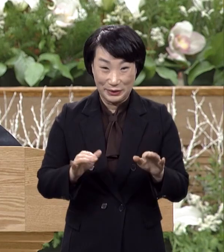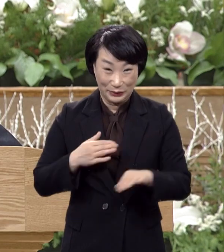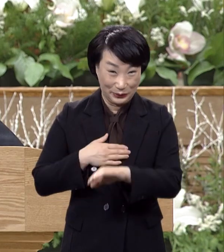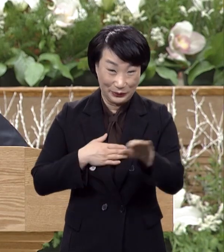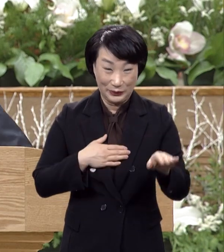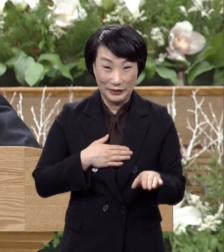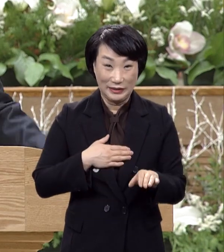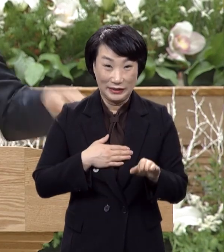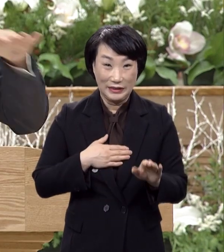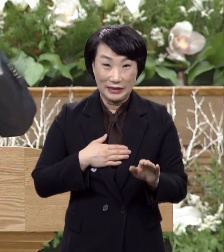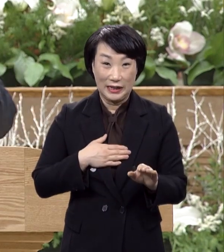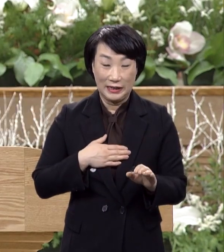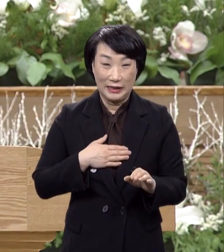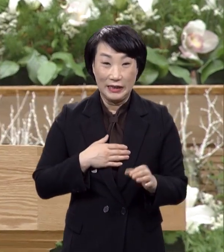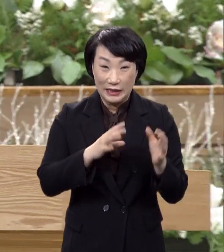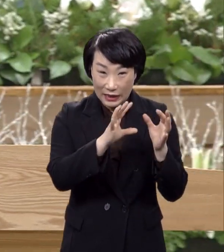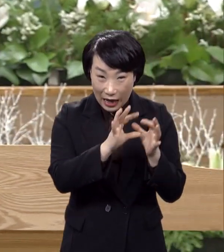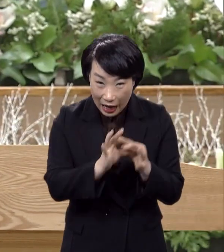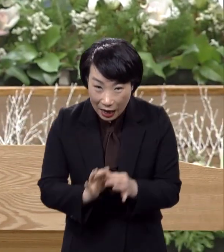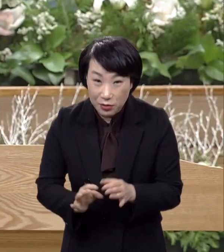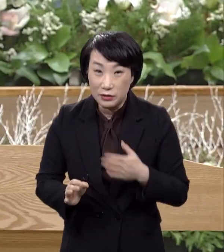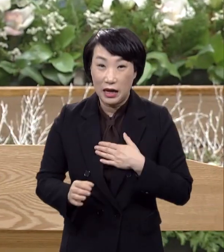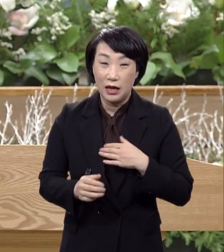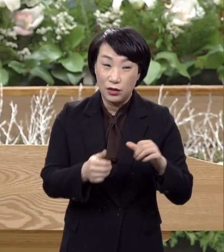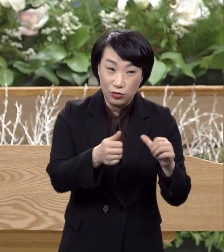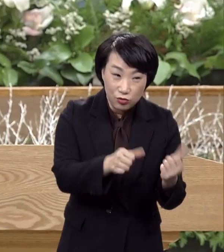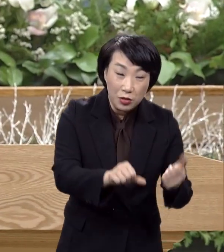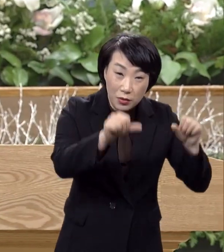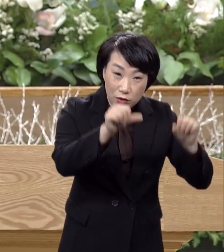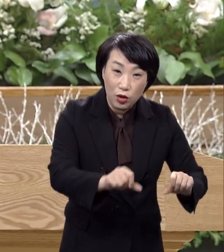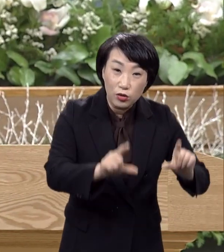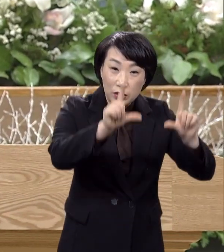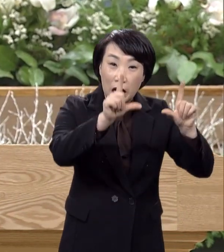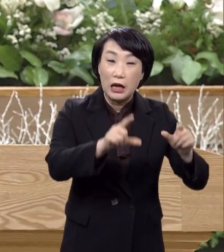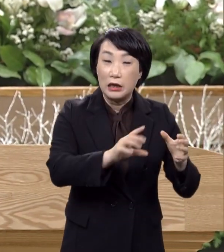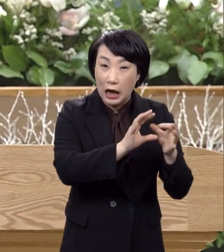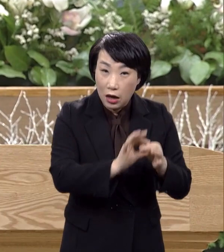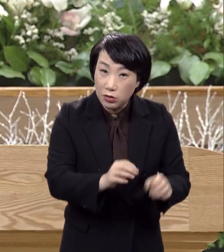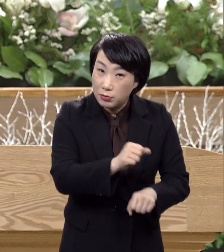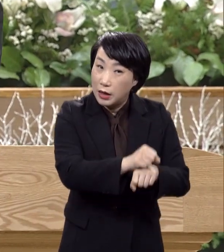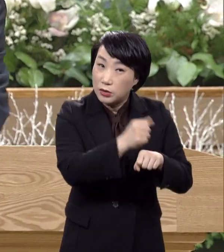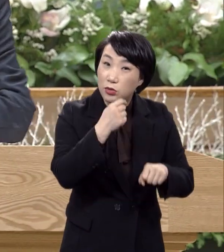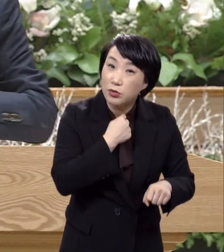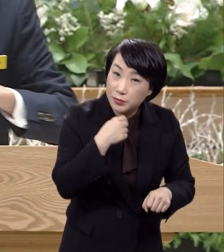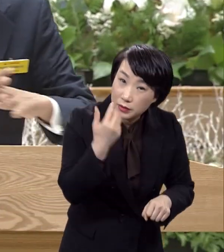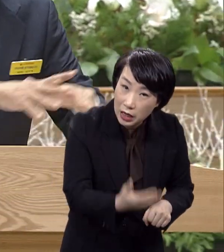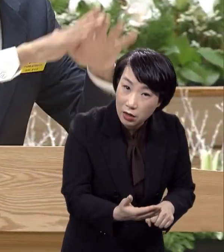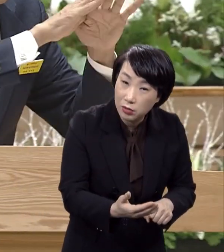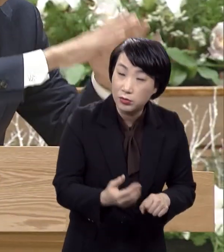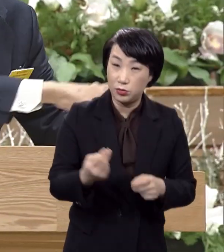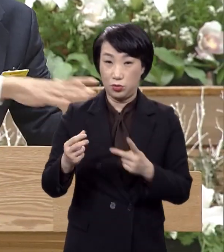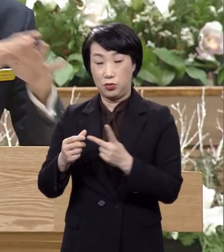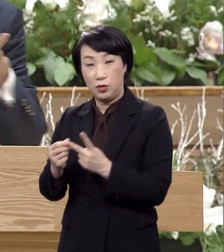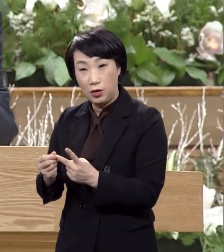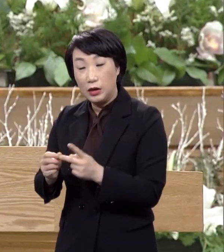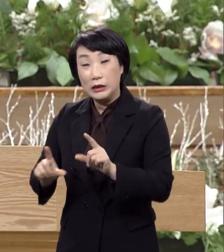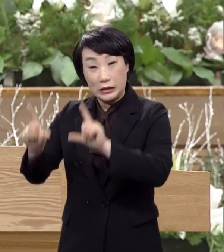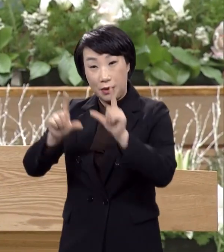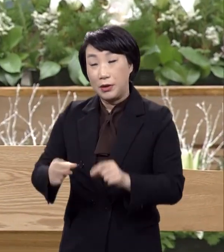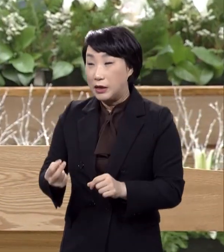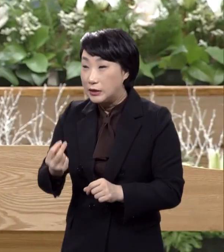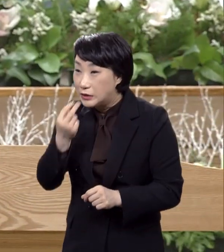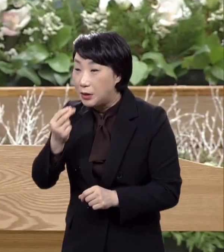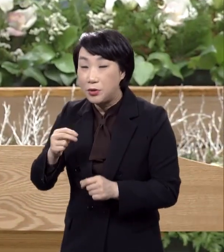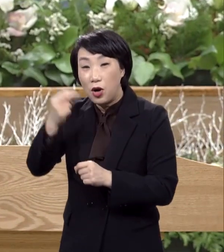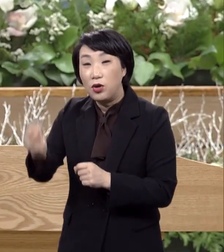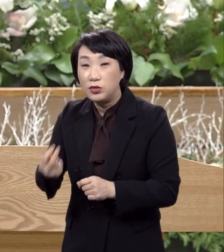이 땅에서 계속 죽음과 저주의 날을 만들 것이냐, 아니면 삶과